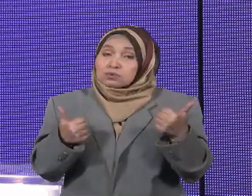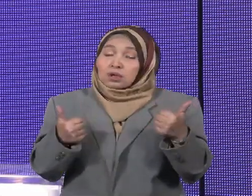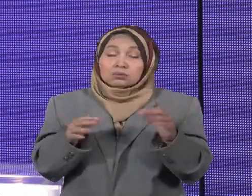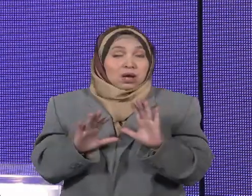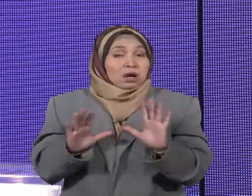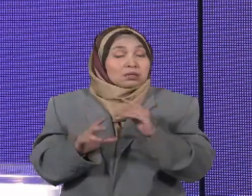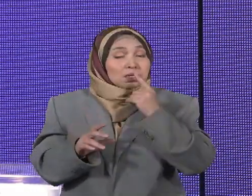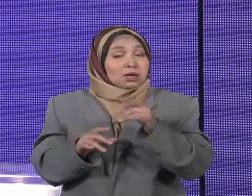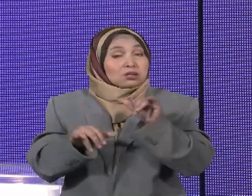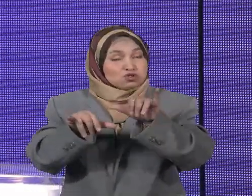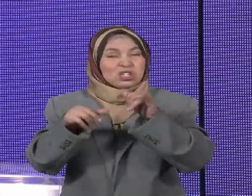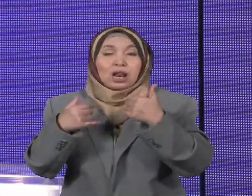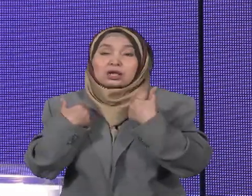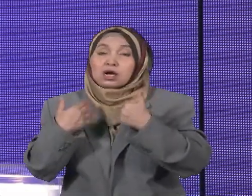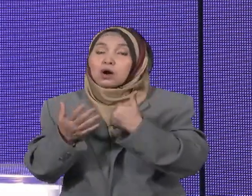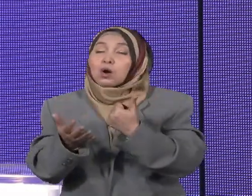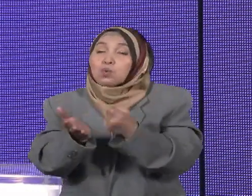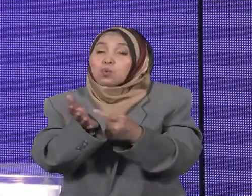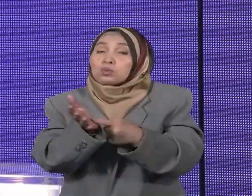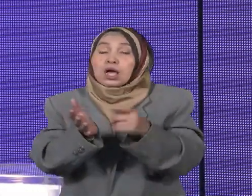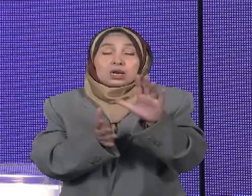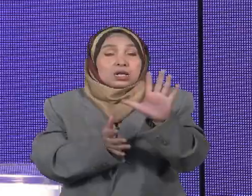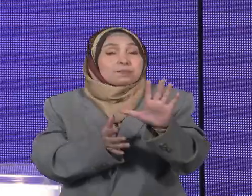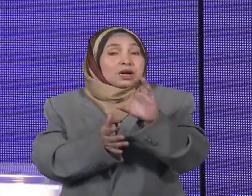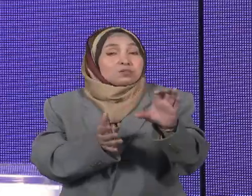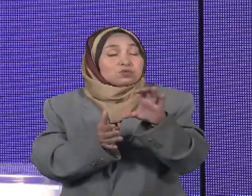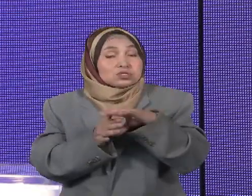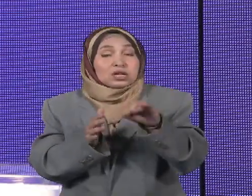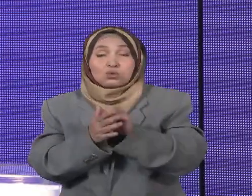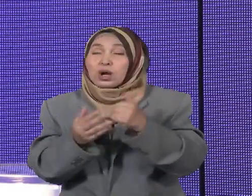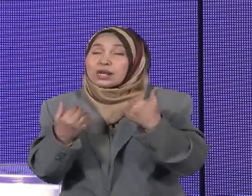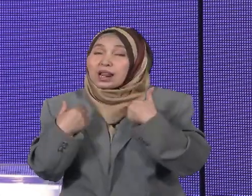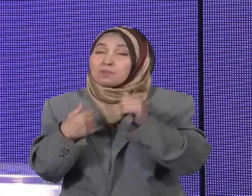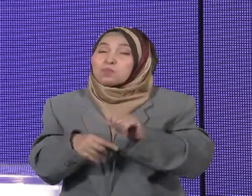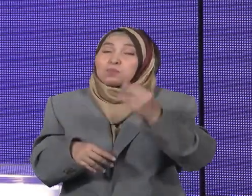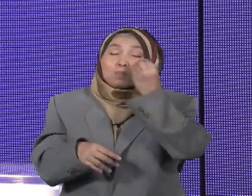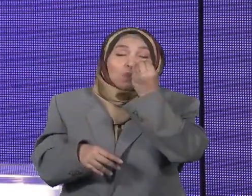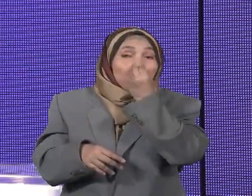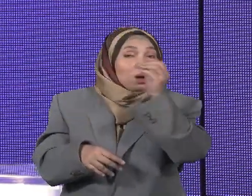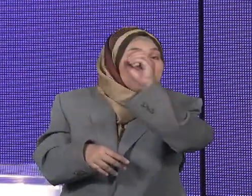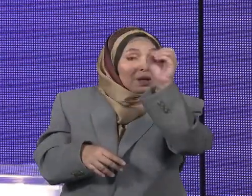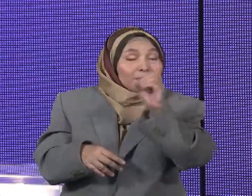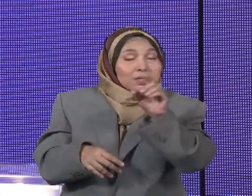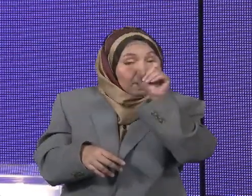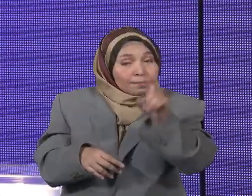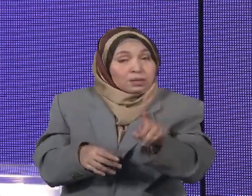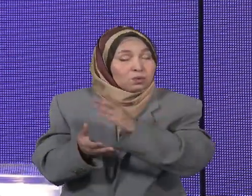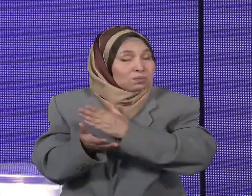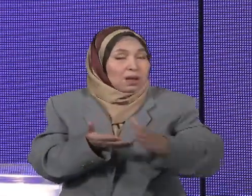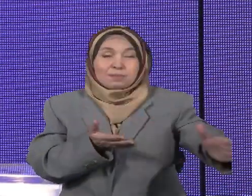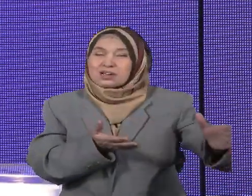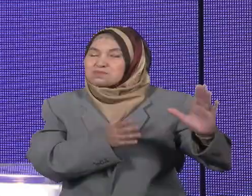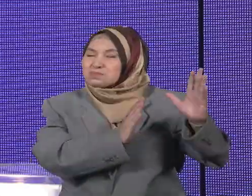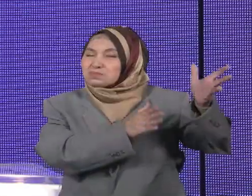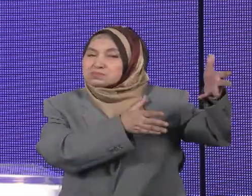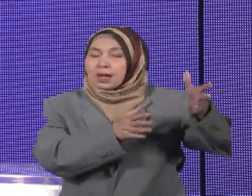kata dia masih ada hutang lagi RM500, padahal 500 itu adalah bunga. Interest yang perlu ditinggalkan.